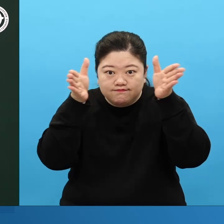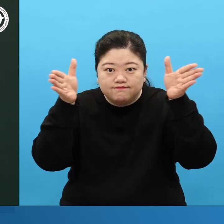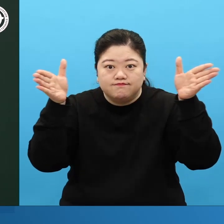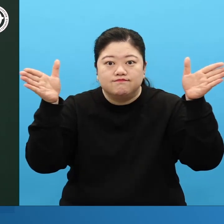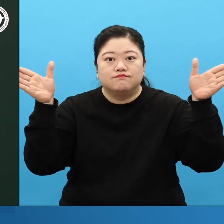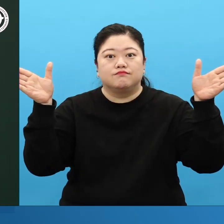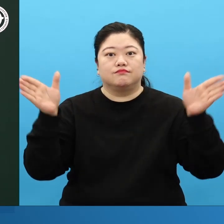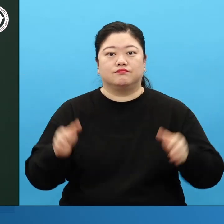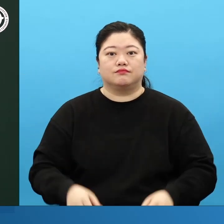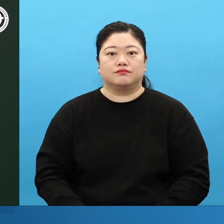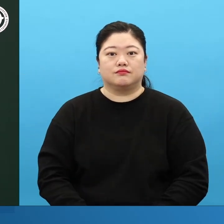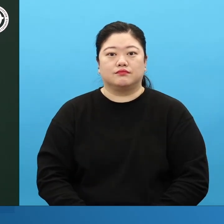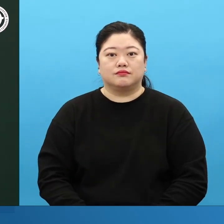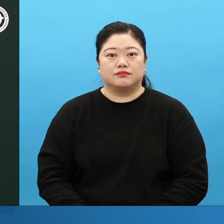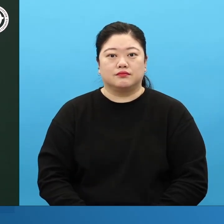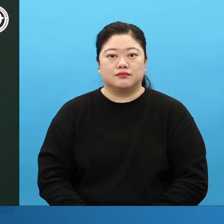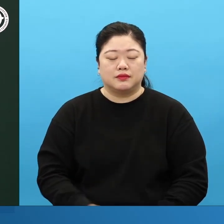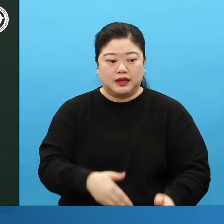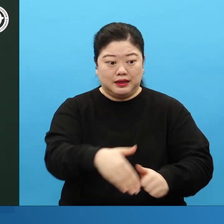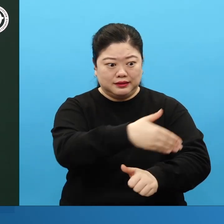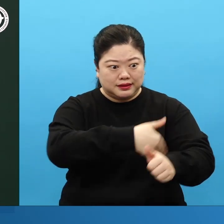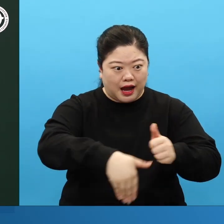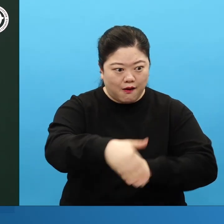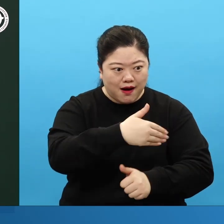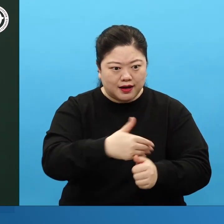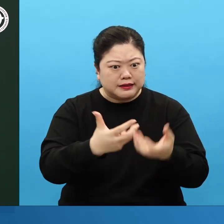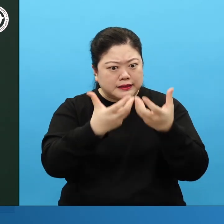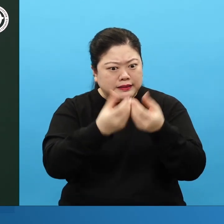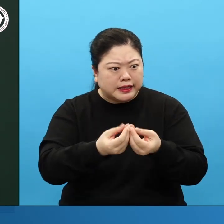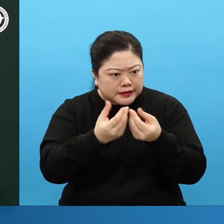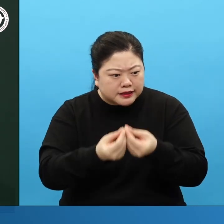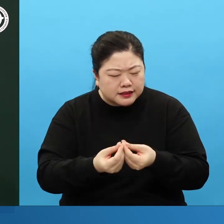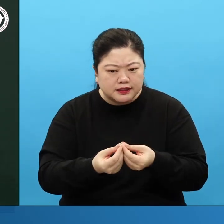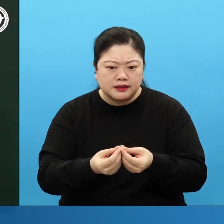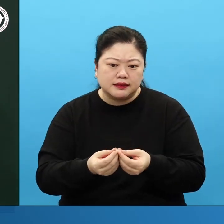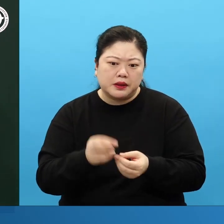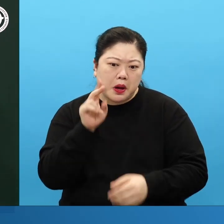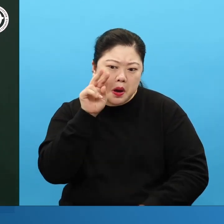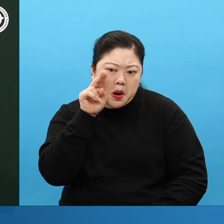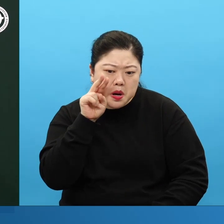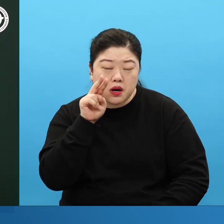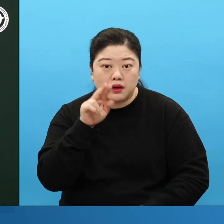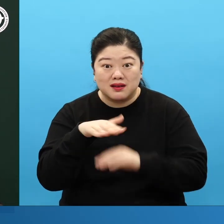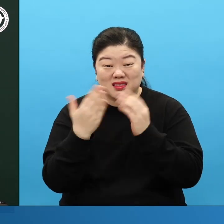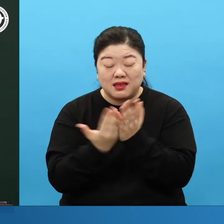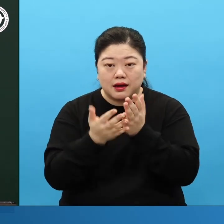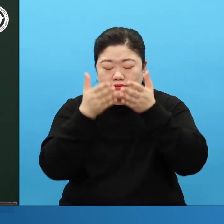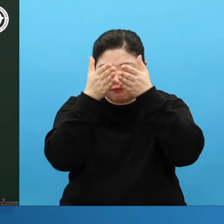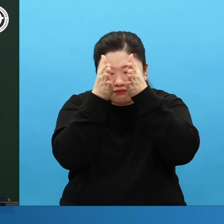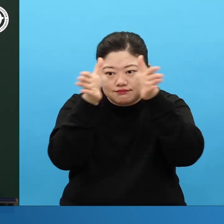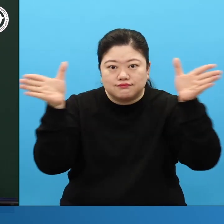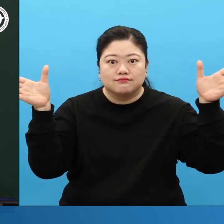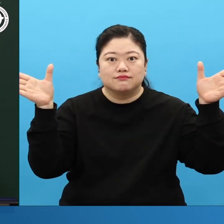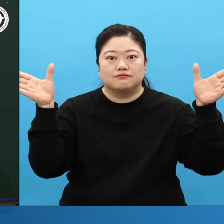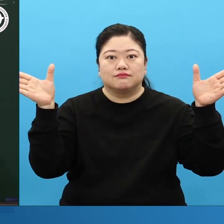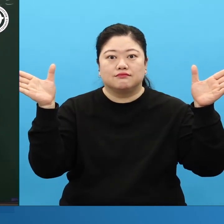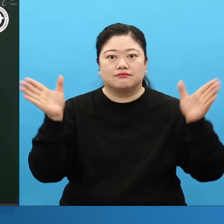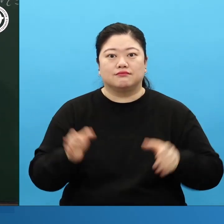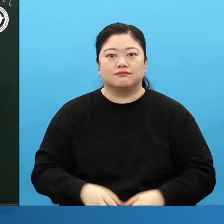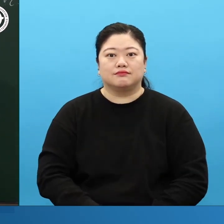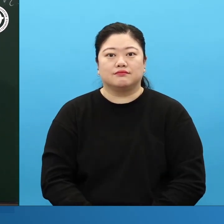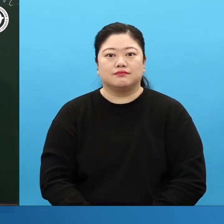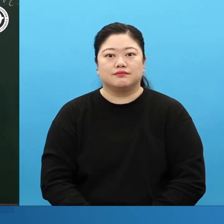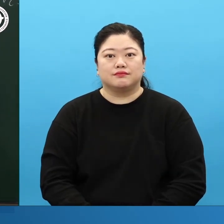모든 상황을 보게 된다. Ellos pueden 이게 ver todas 중요한 las situaciones. Eso es lo importante. 그래서 우리는 이